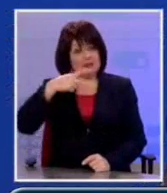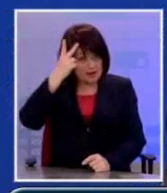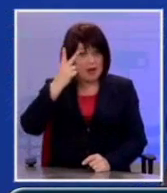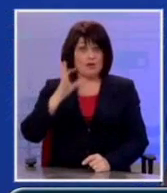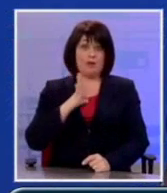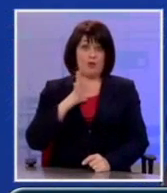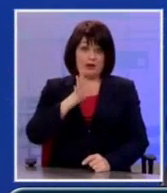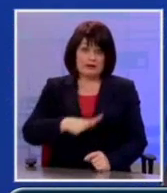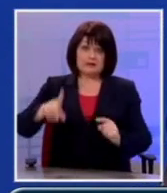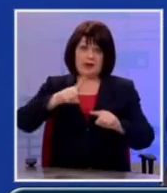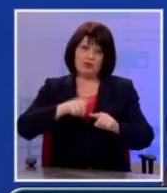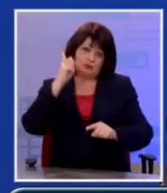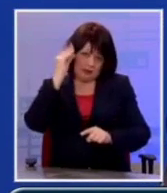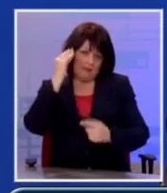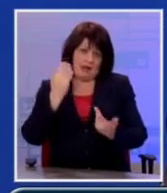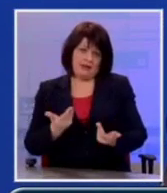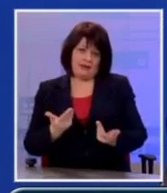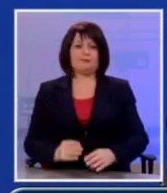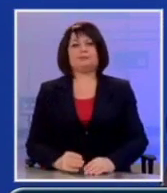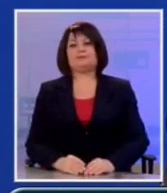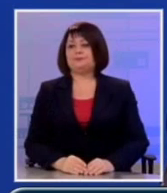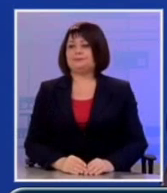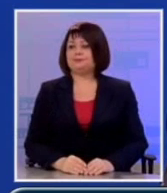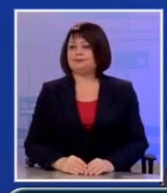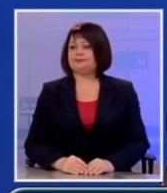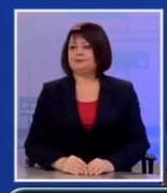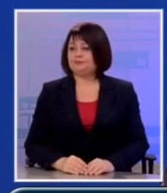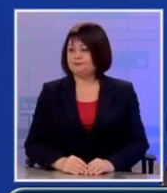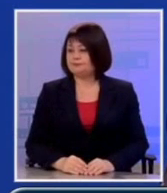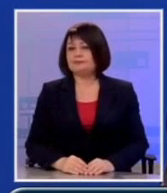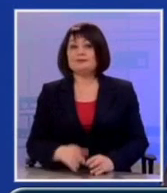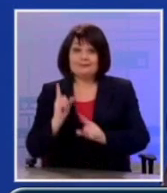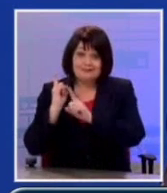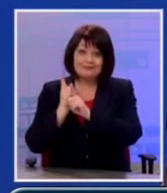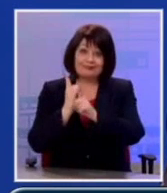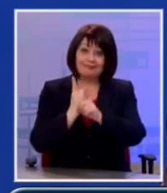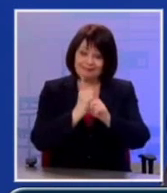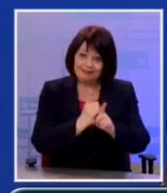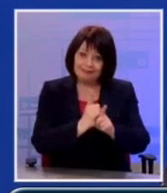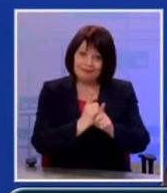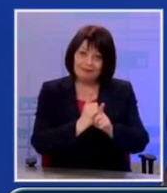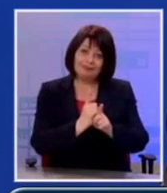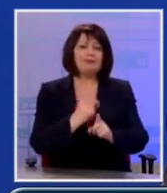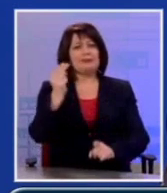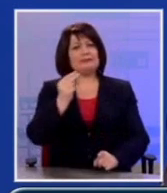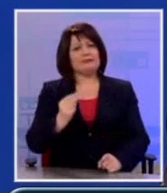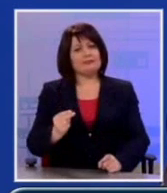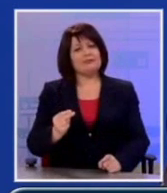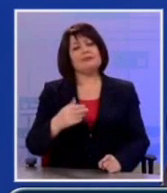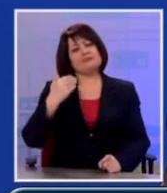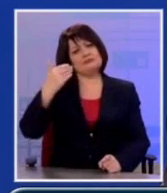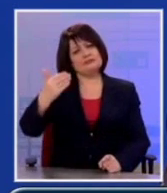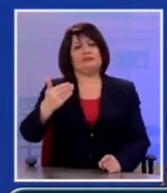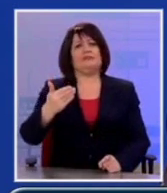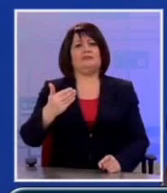ο λαός, να γνωρίζει. Τώρα, σε περαιτέρω εξειδίκευση υποθέσεων, θα μου επιτρέψετε